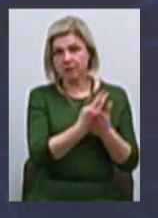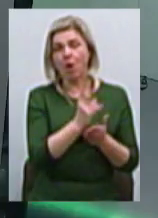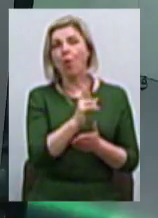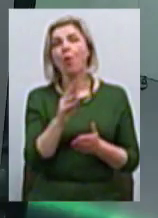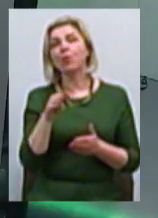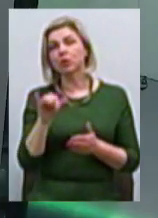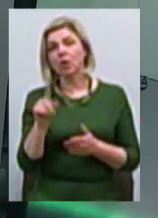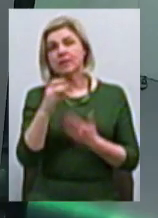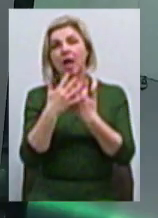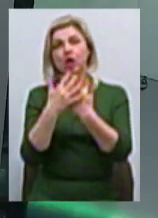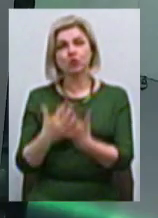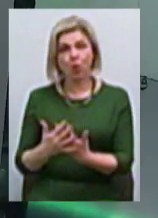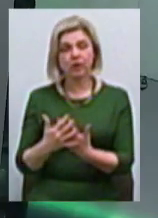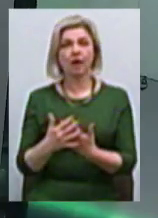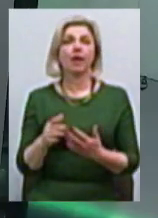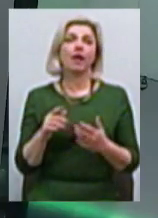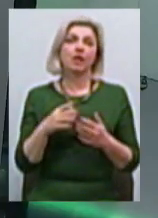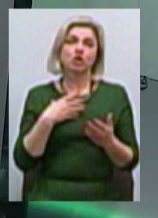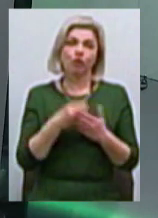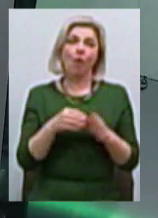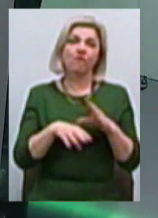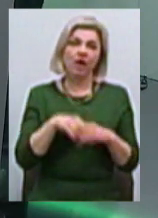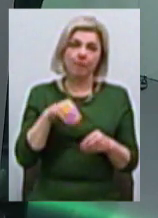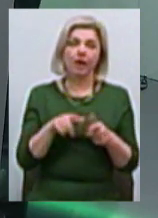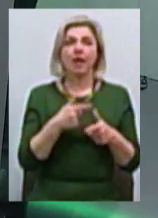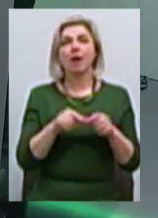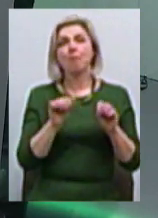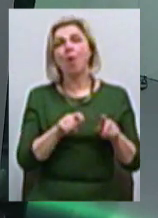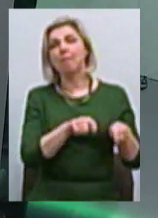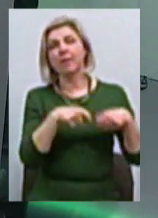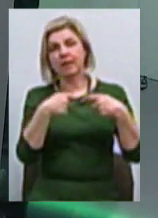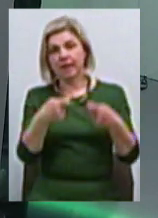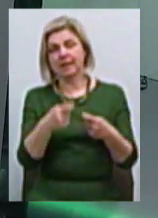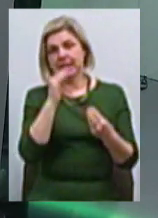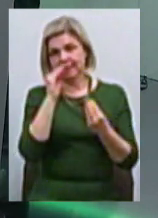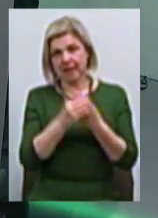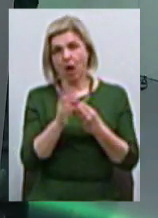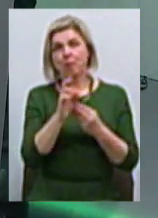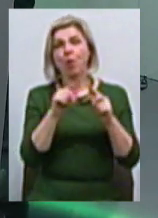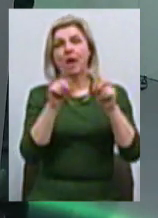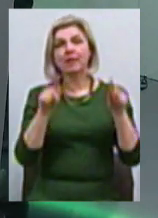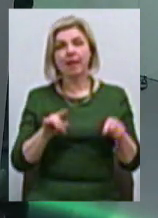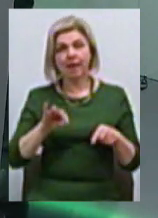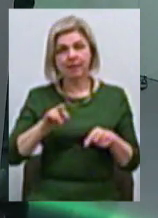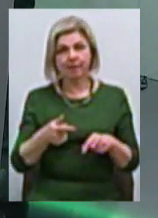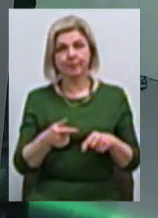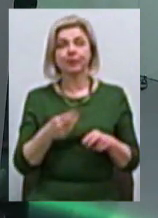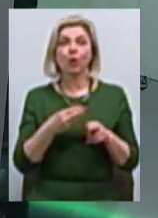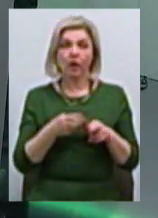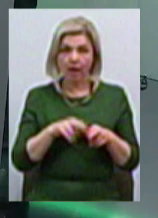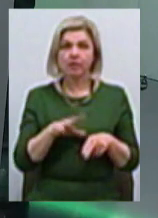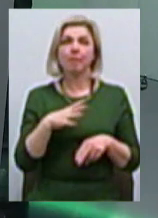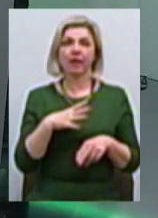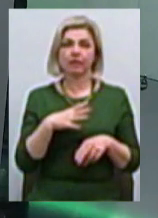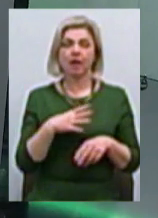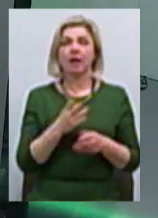за решеткой, значит, свой выбор, и мог передать скрытно бюллетень, то это было.